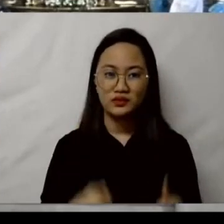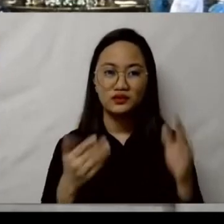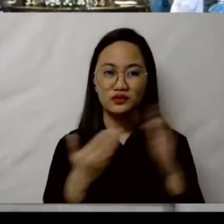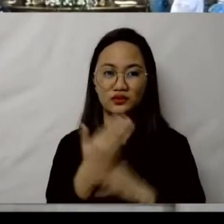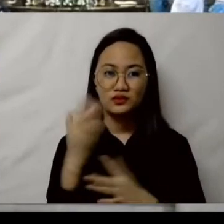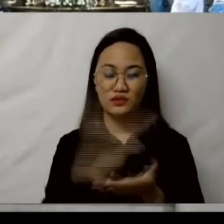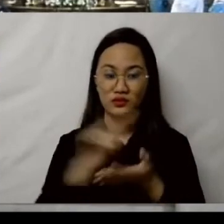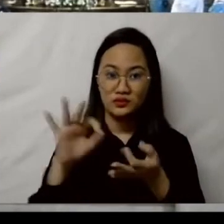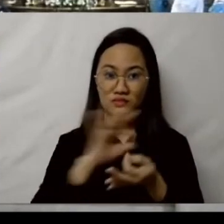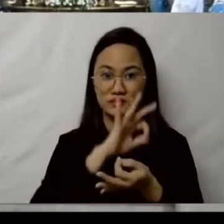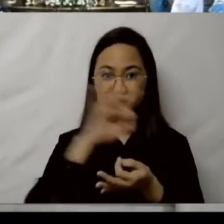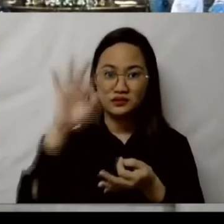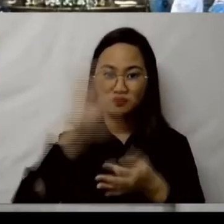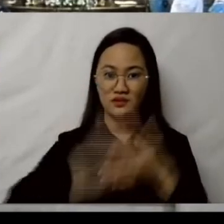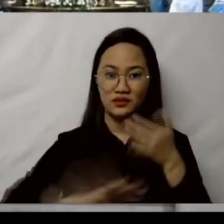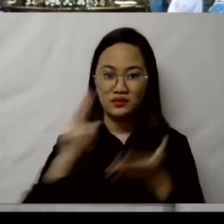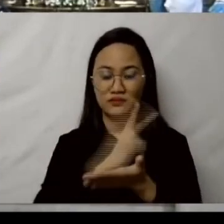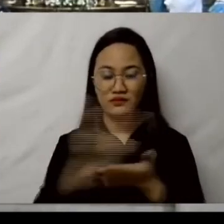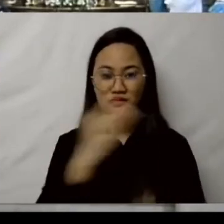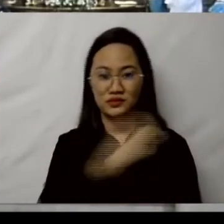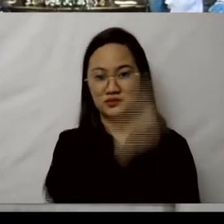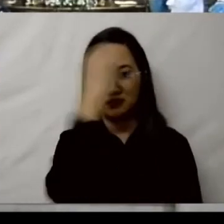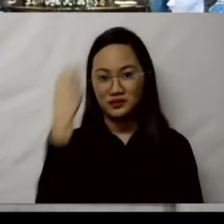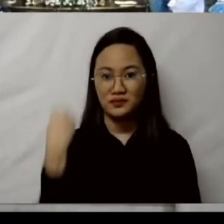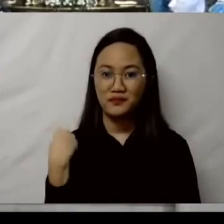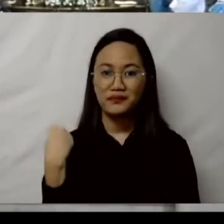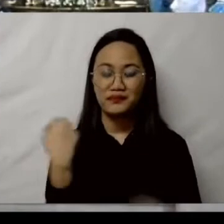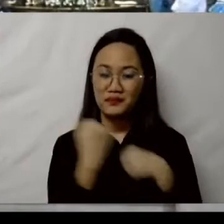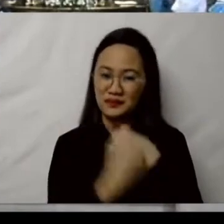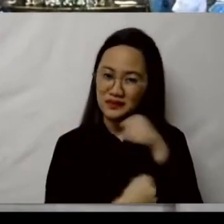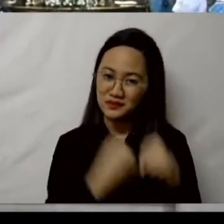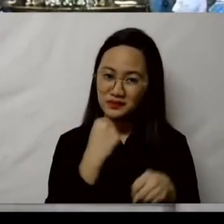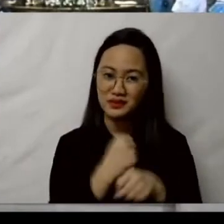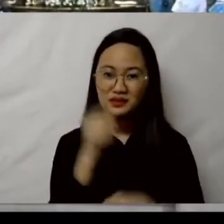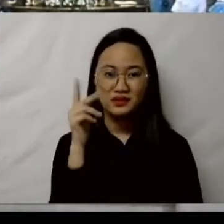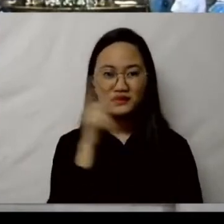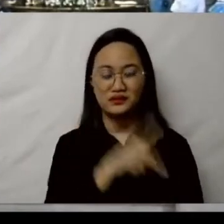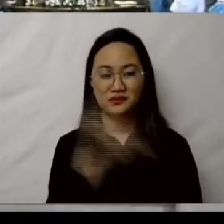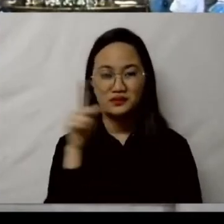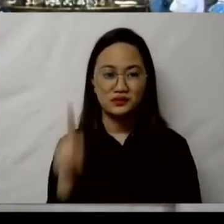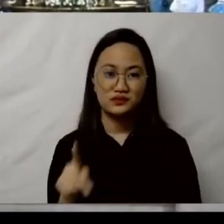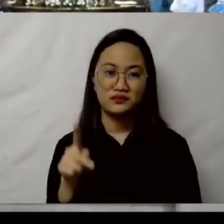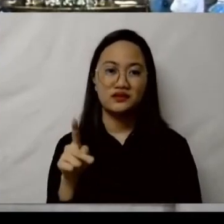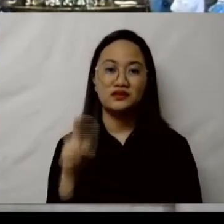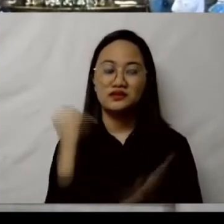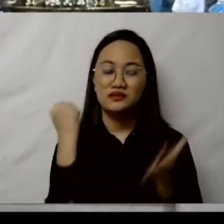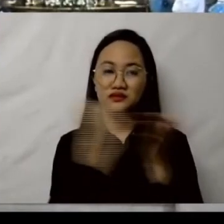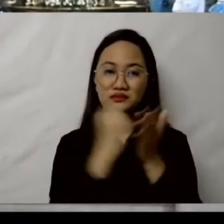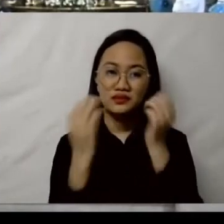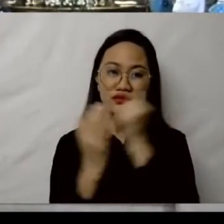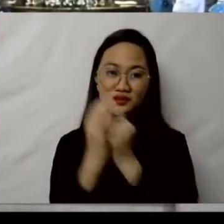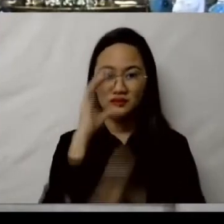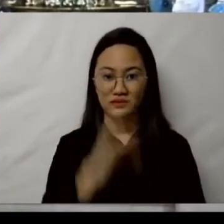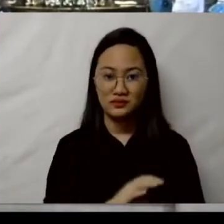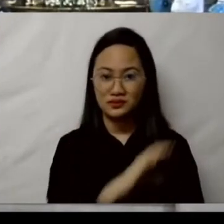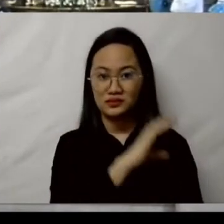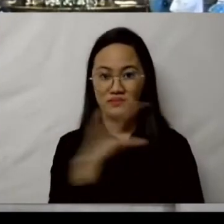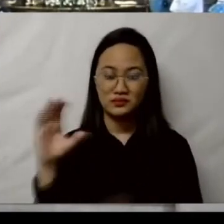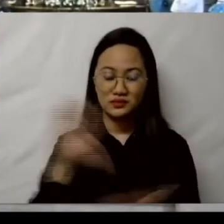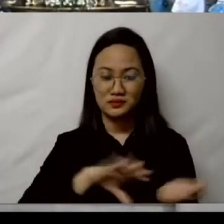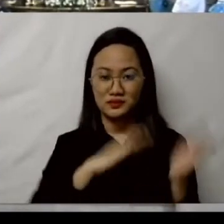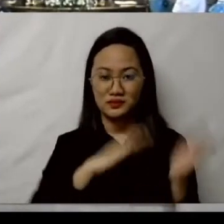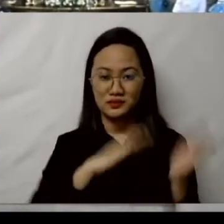Santo, ipinanganak ni Santa Mariang Birhen, pinagpakasakit ni Poncio Pilato, ipinako sa krus na